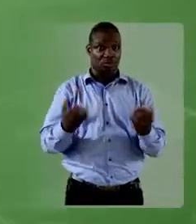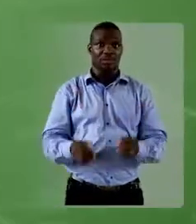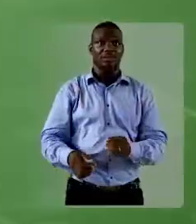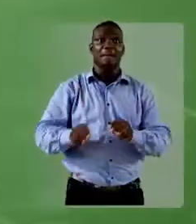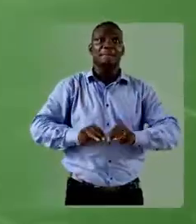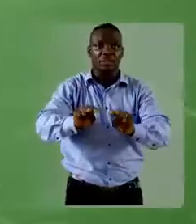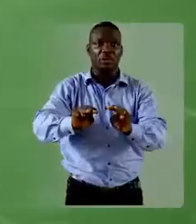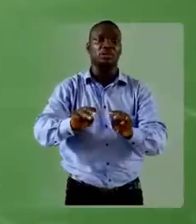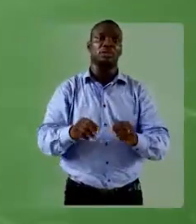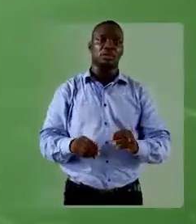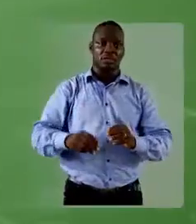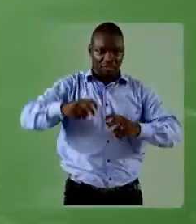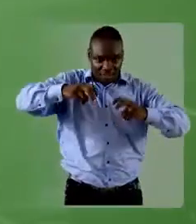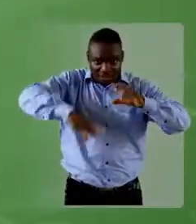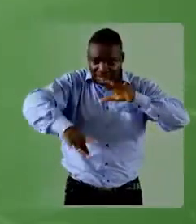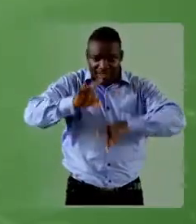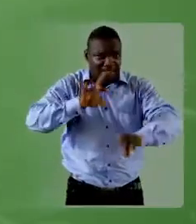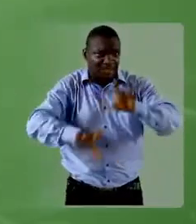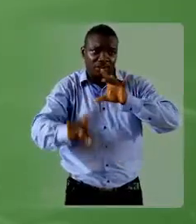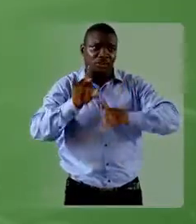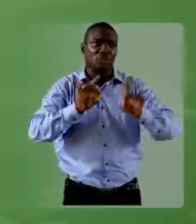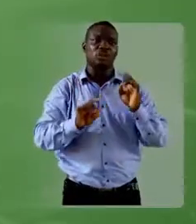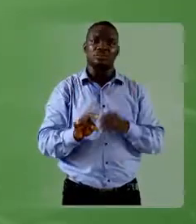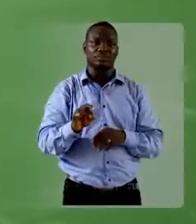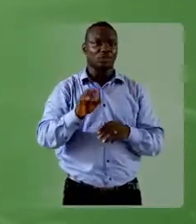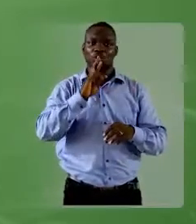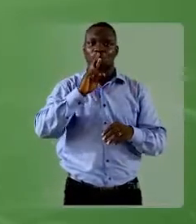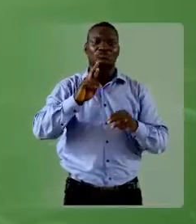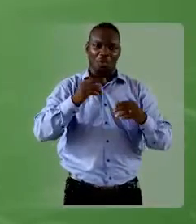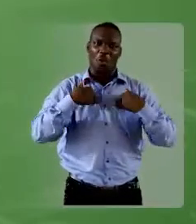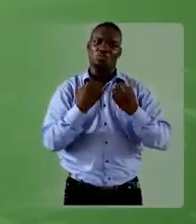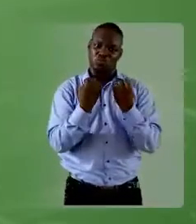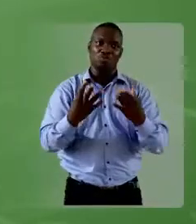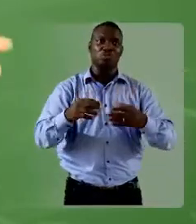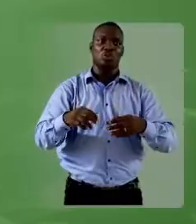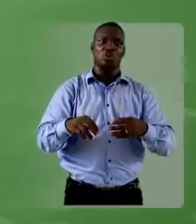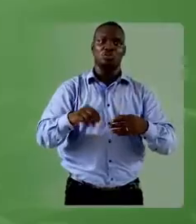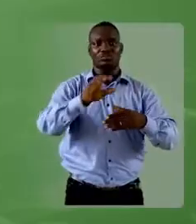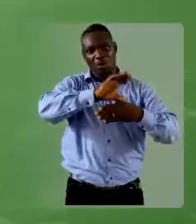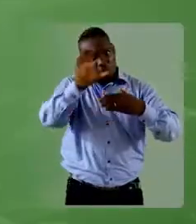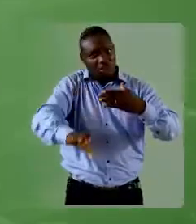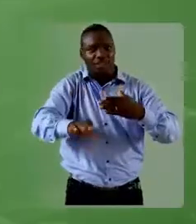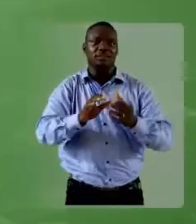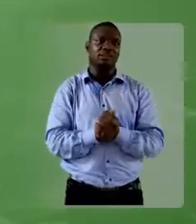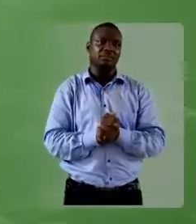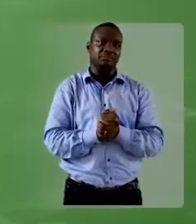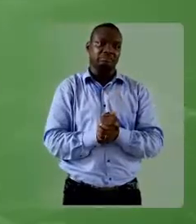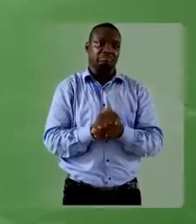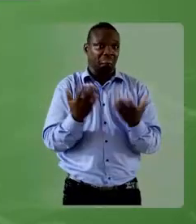d'extraction décrites ne sont pas sans conséquences. Ainsi,